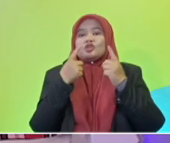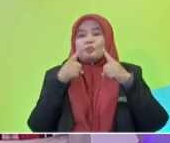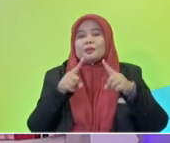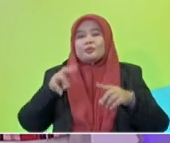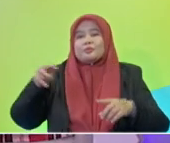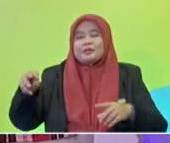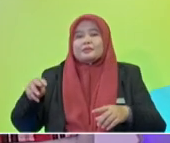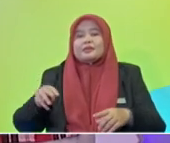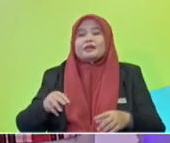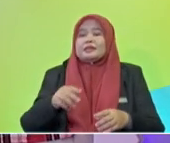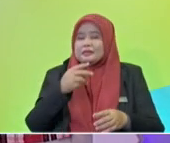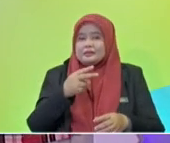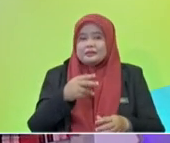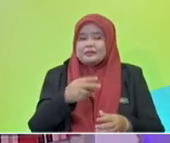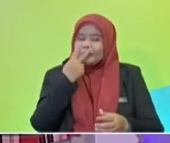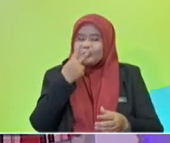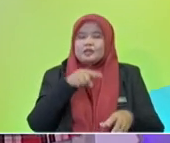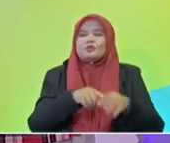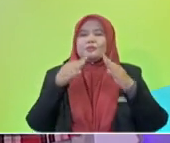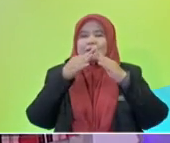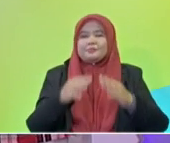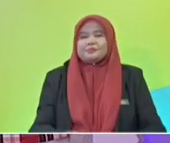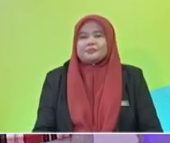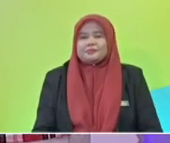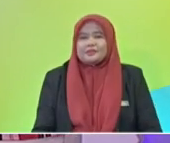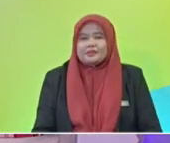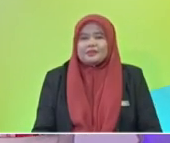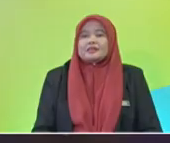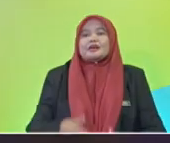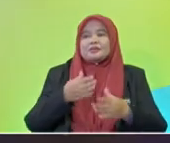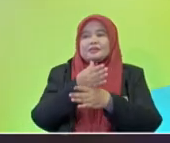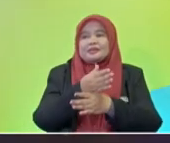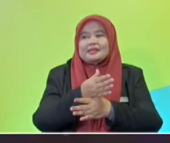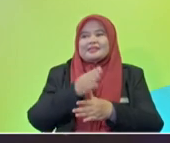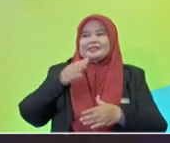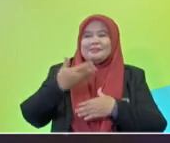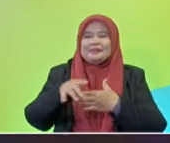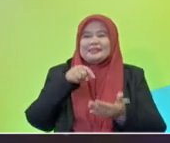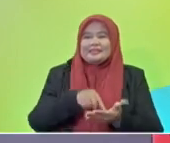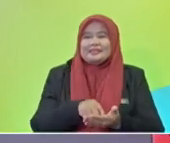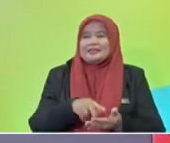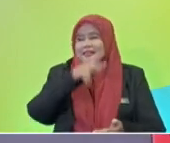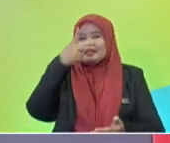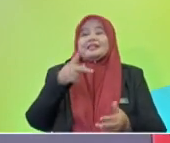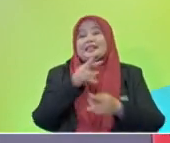muridmd boleh semak di rumah balah kita akan teruskan selepas ini kerana kita nak berhenti berhat seketika